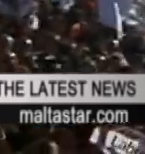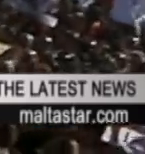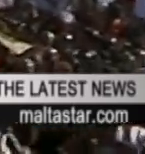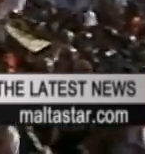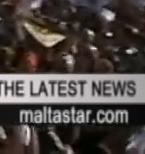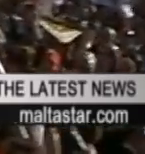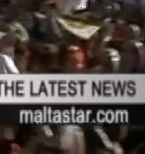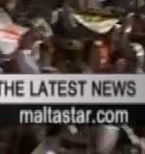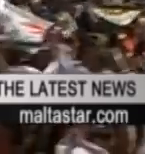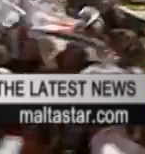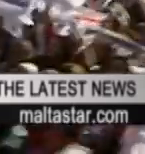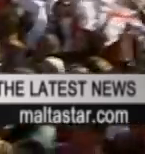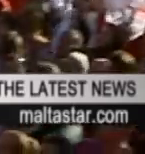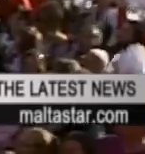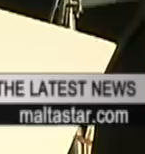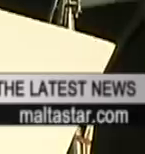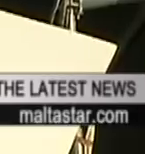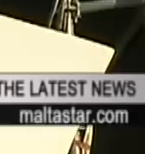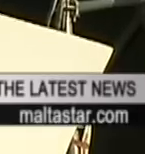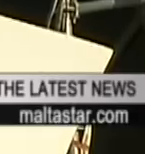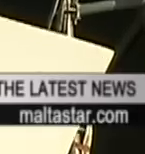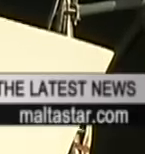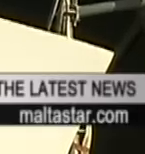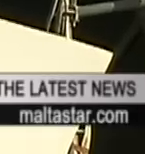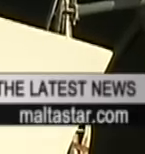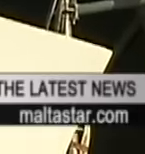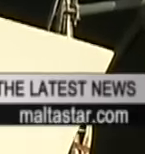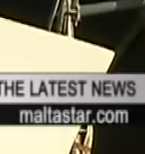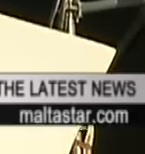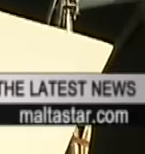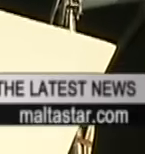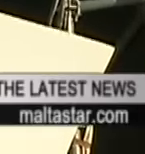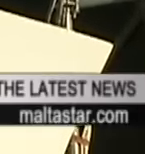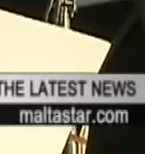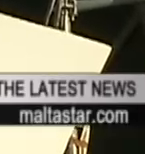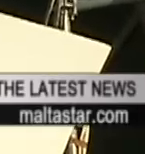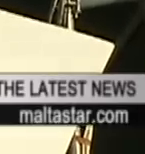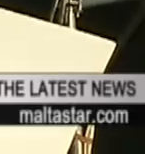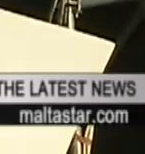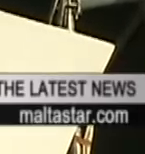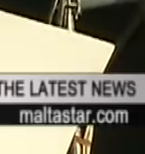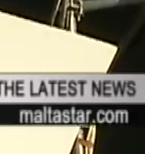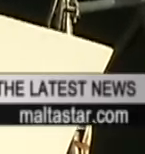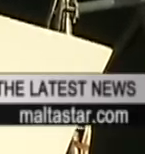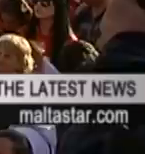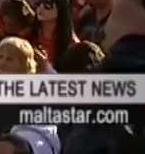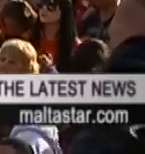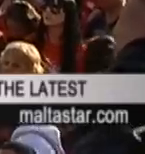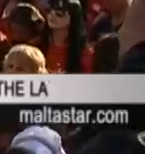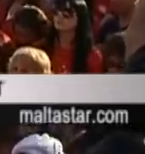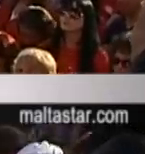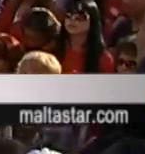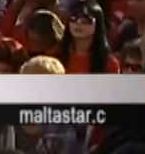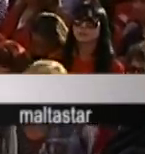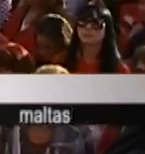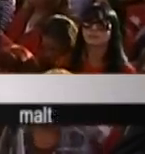studenti jiksbu suċċess, għalhekk se jintroduċi l-garanzija żgħażagħ ta' talim, taħriġ u xogħol. Joseph Muscat qal